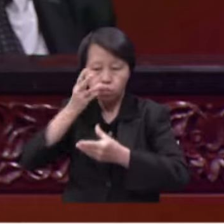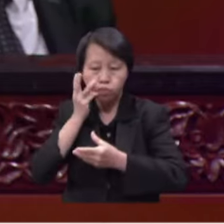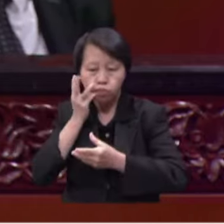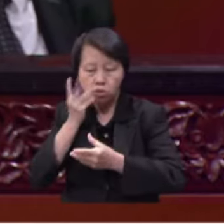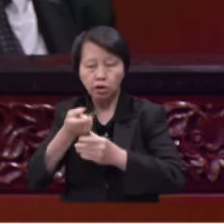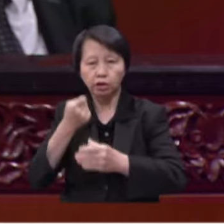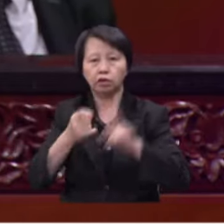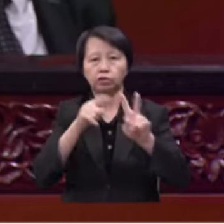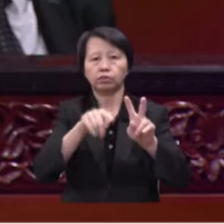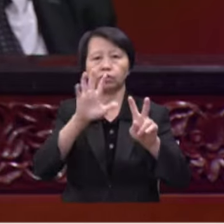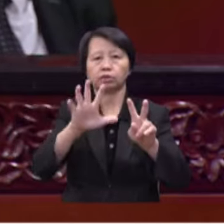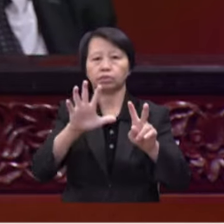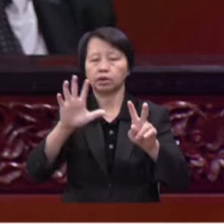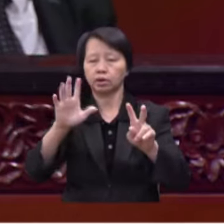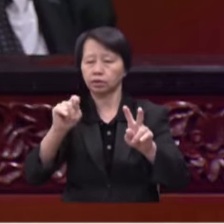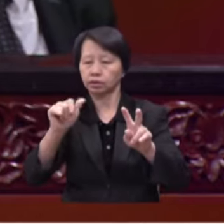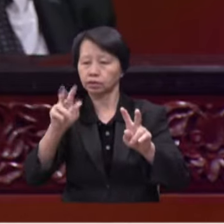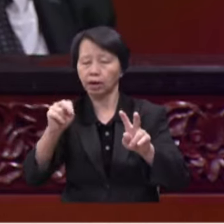dari